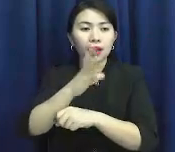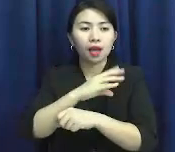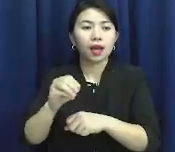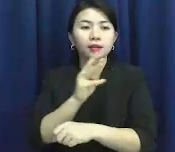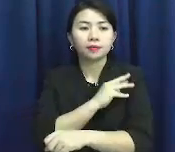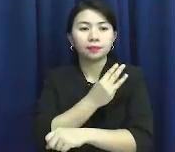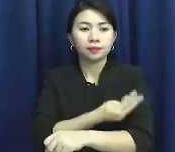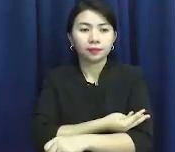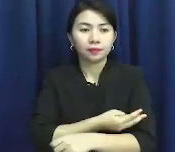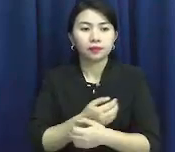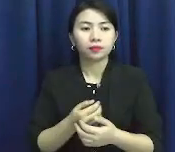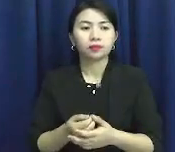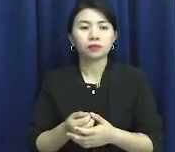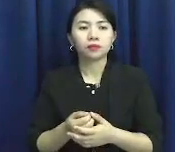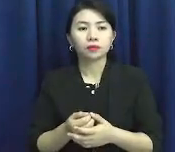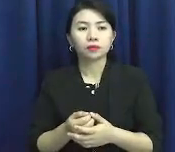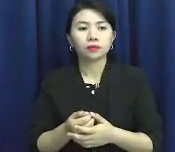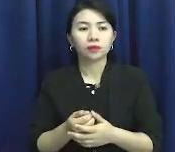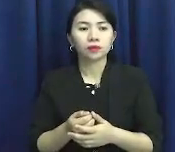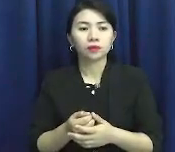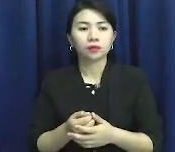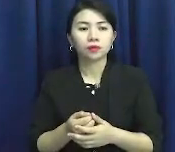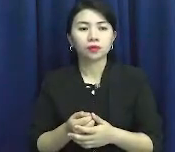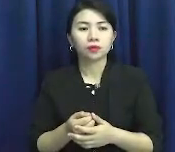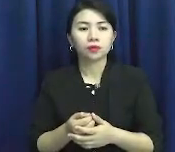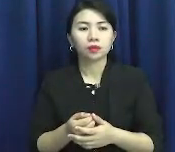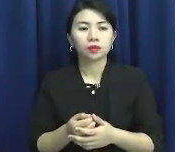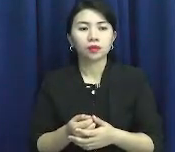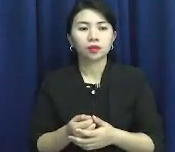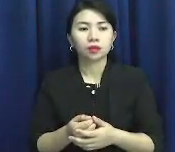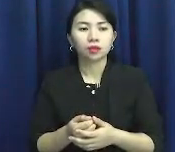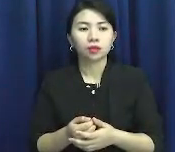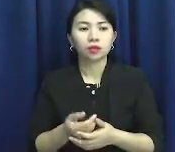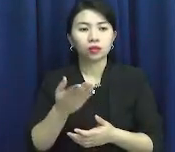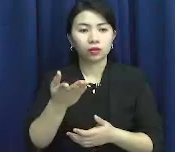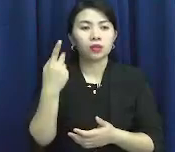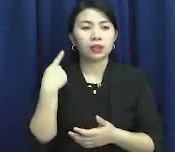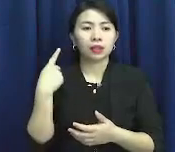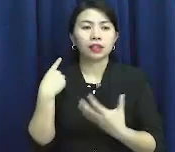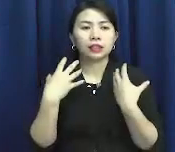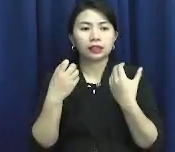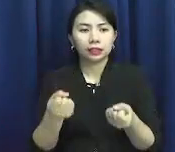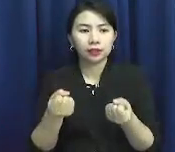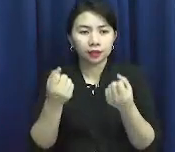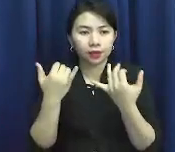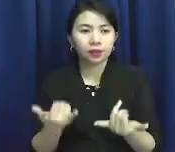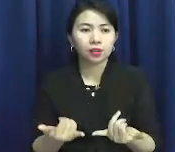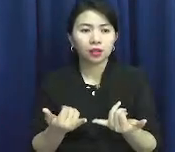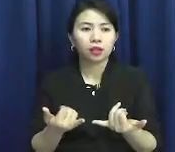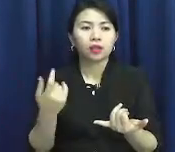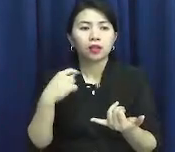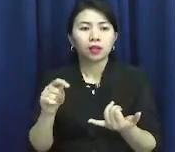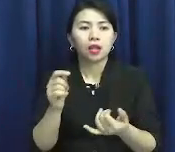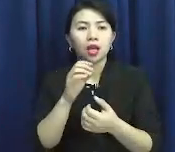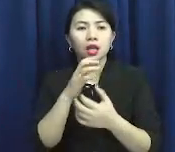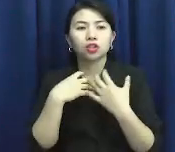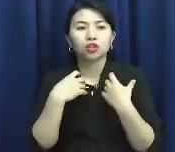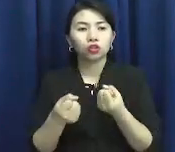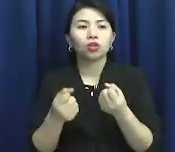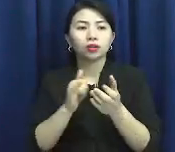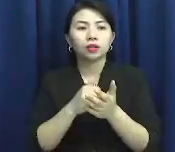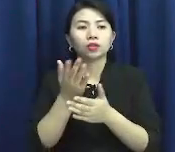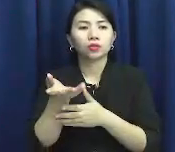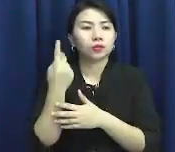ninyo. You see, sa kalakasan na mayroon kayong pwedeng gamitin, sa might na pwedeng yung gamitin this Christmas